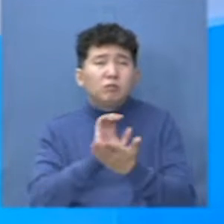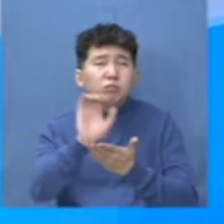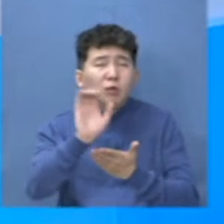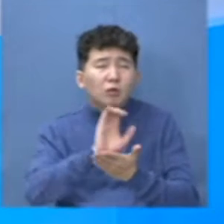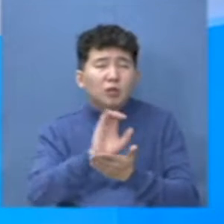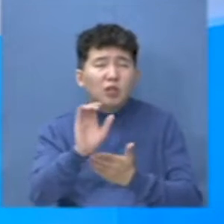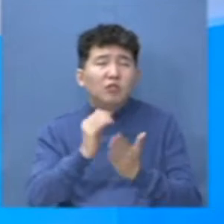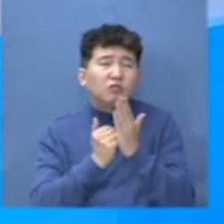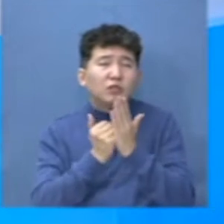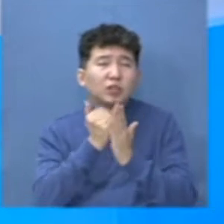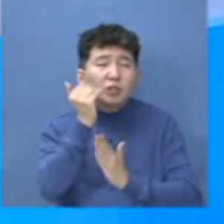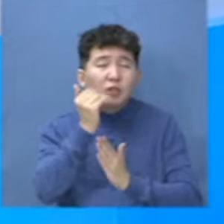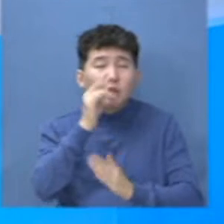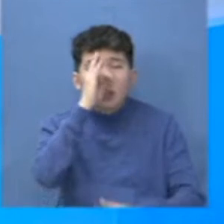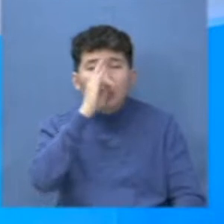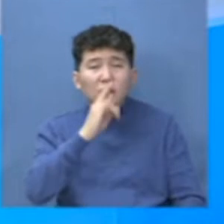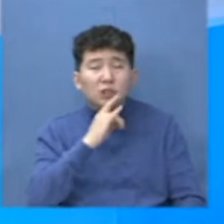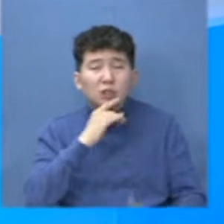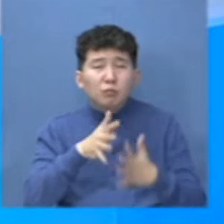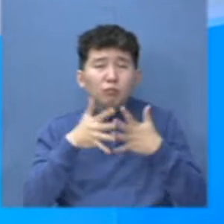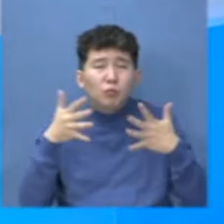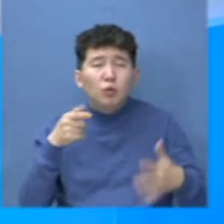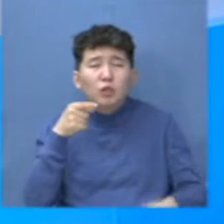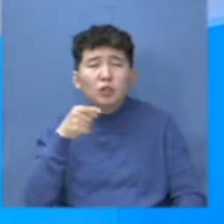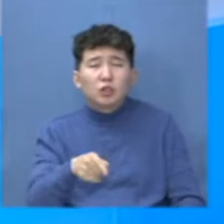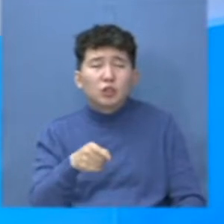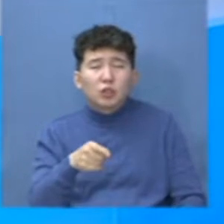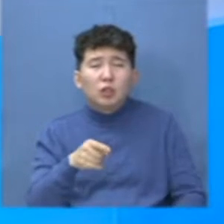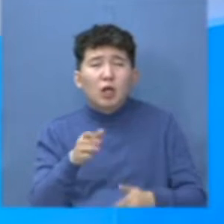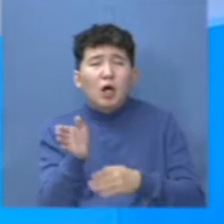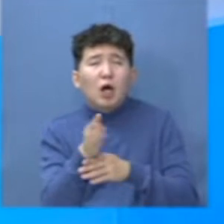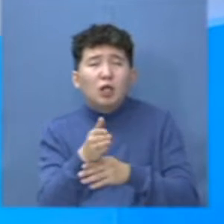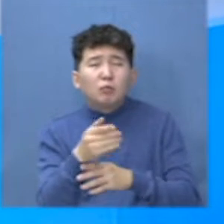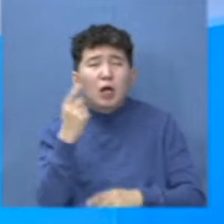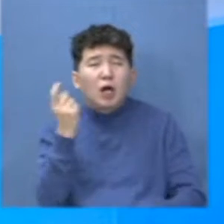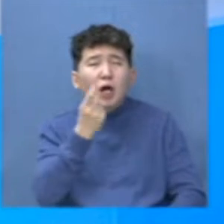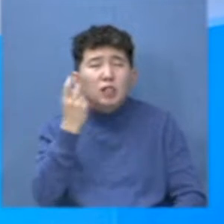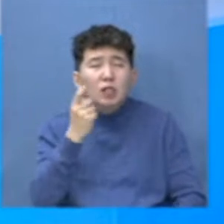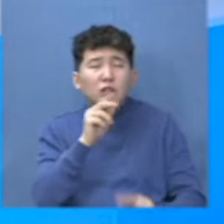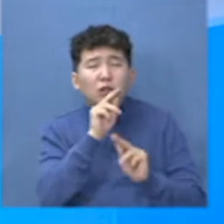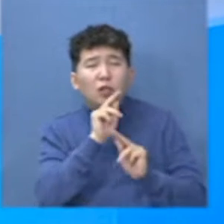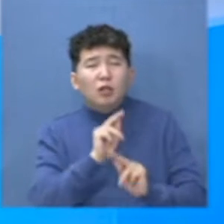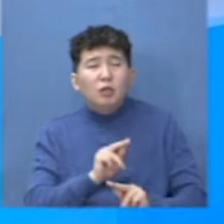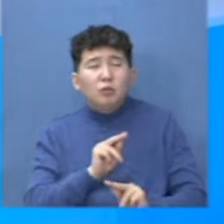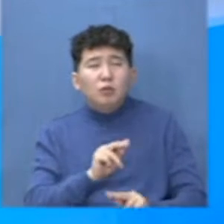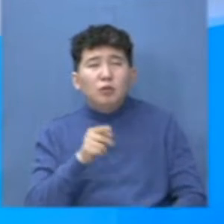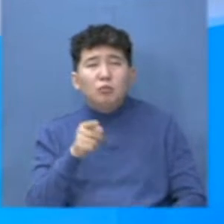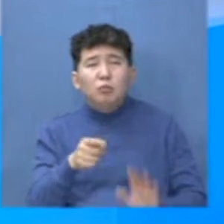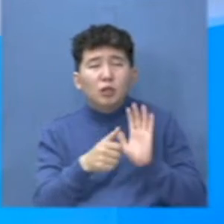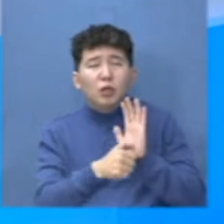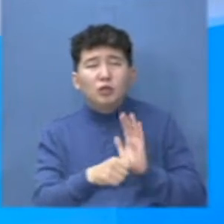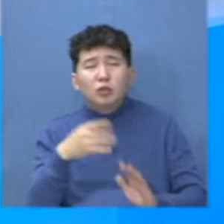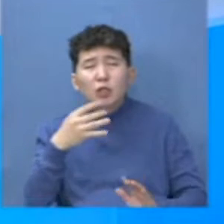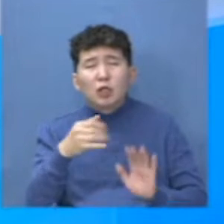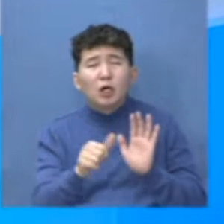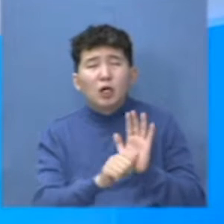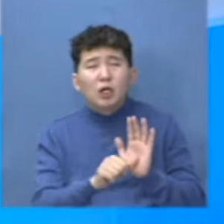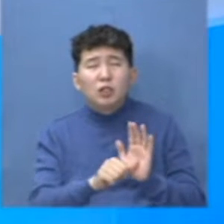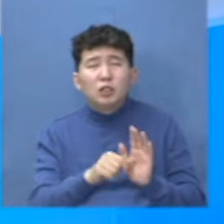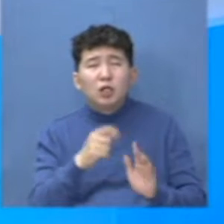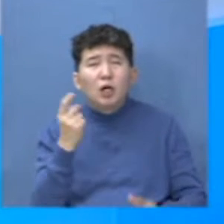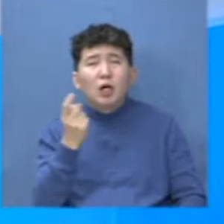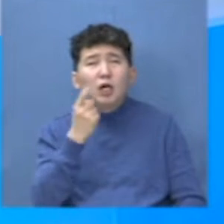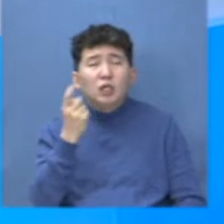жоғары. Бүгінгі таңда Қазақстанда 1000-нан астам балық шаруашылығы субъектілері жұмыс істейді. Оларда 1646 балық шаруашылығы